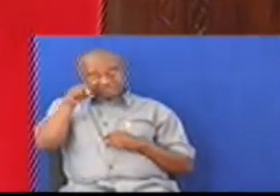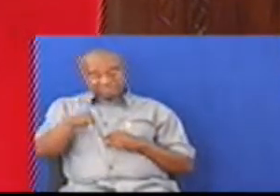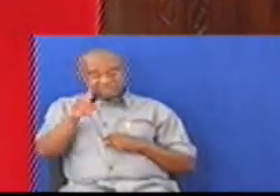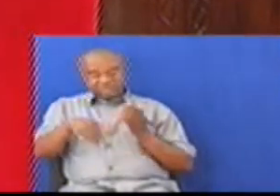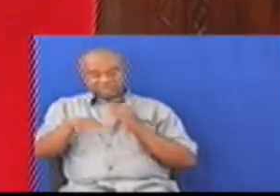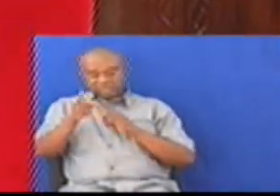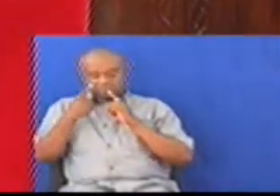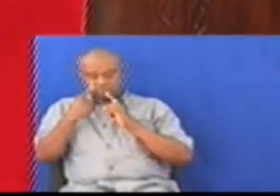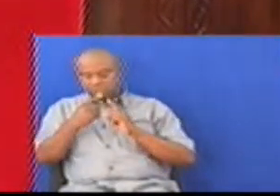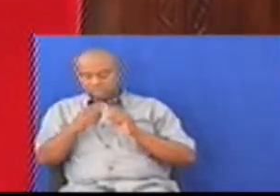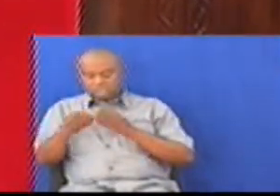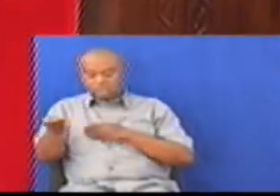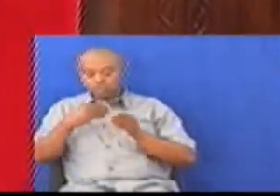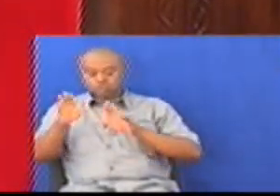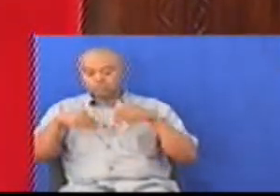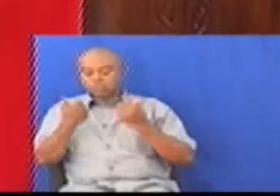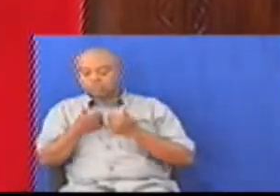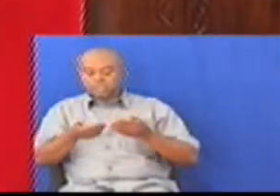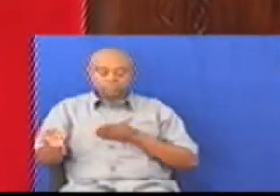kuyumba kwa uchumi wa dunia.